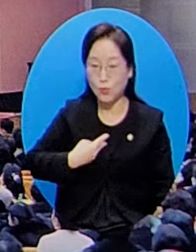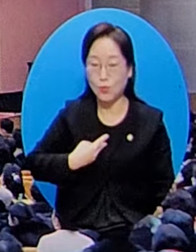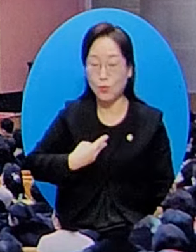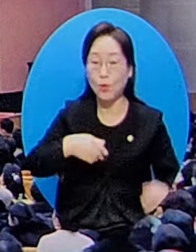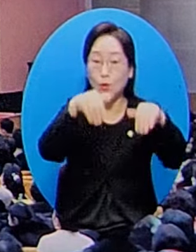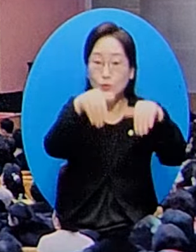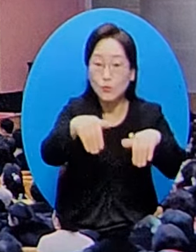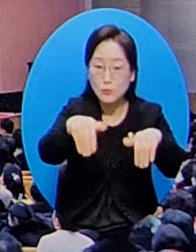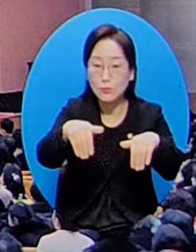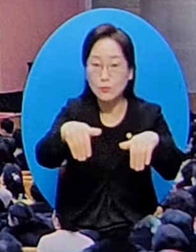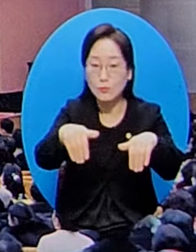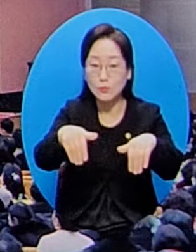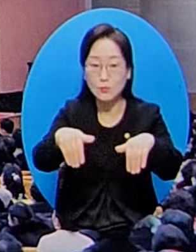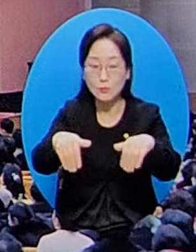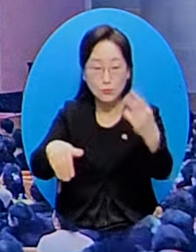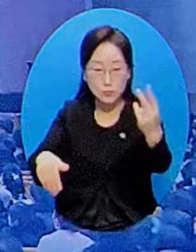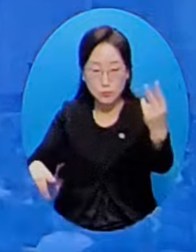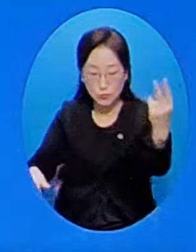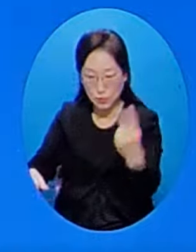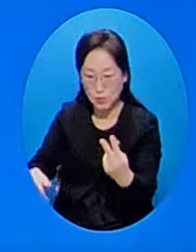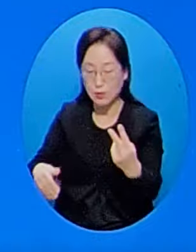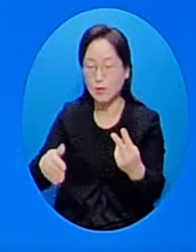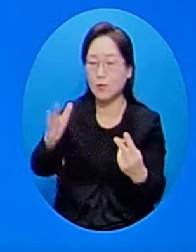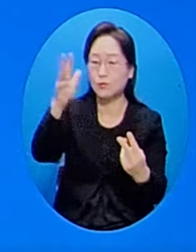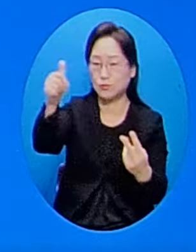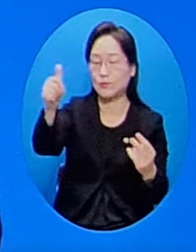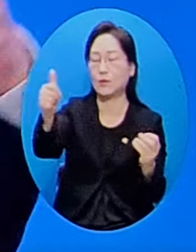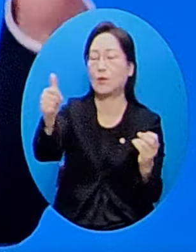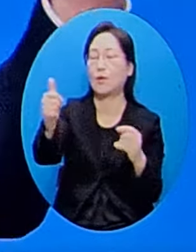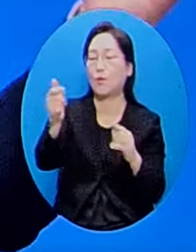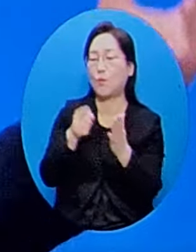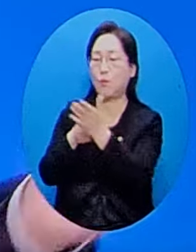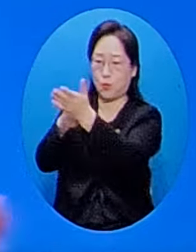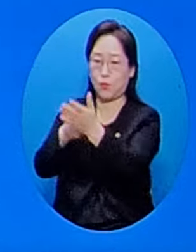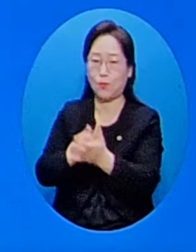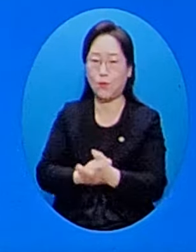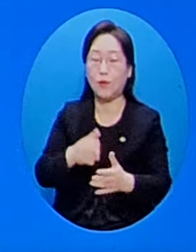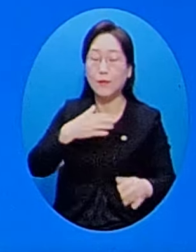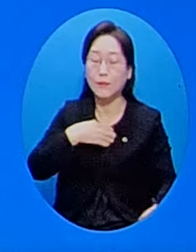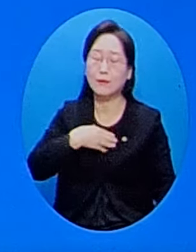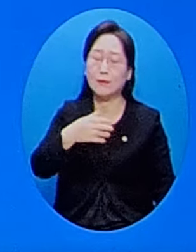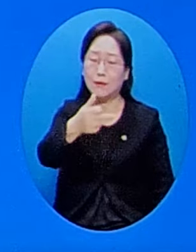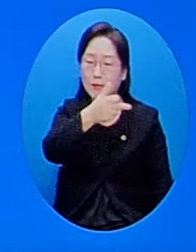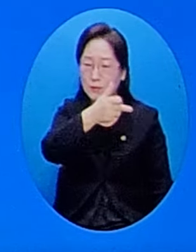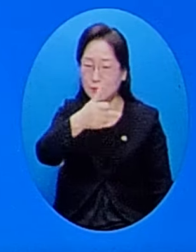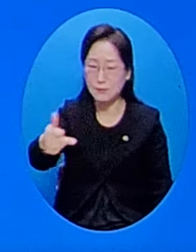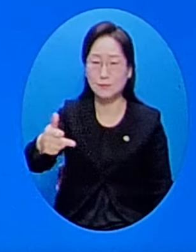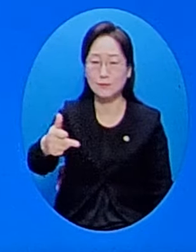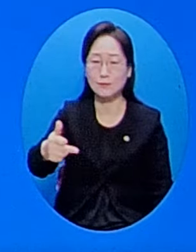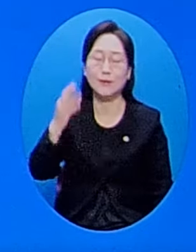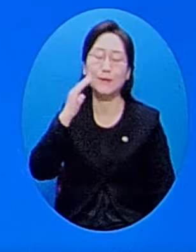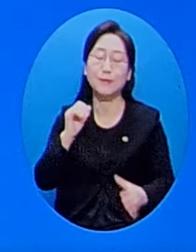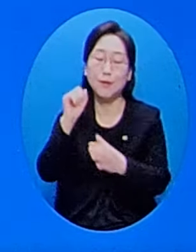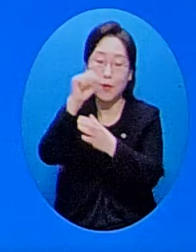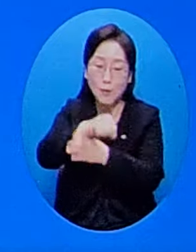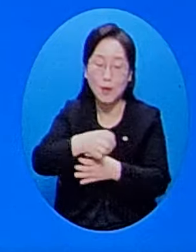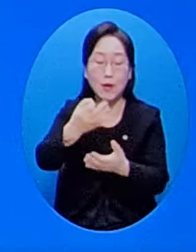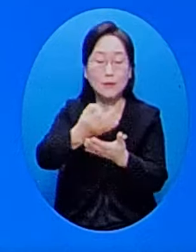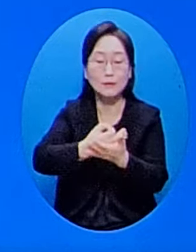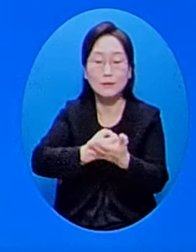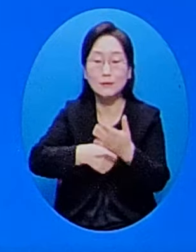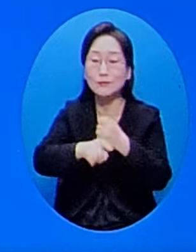와서 주인에게 보고합니다. 내가 이렇게 큰 열매를 맺게 된 것은,